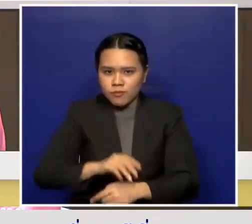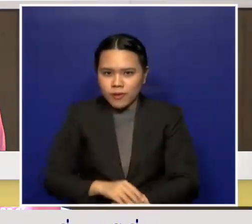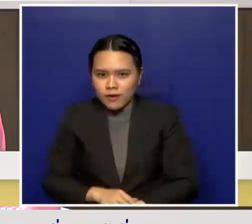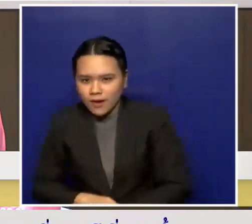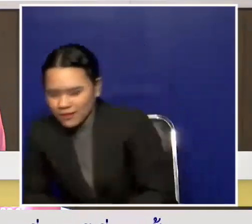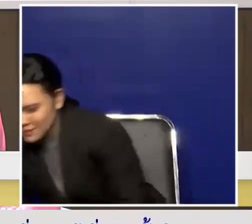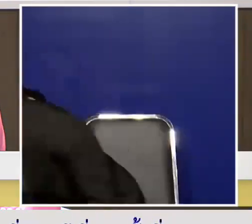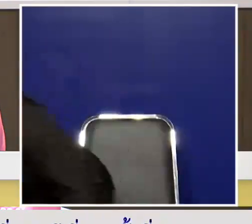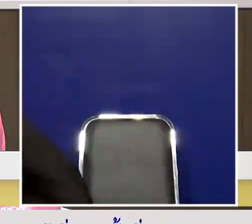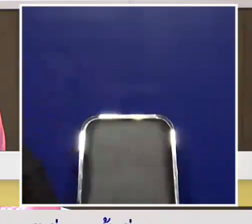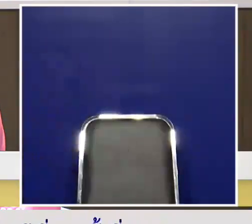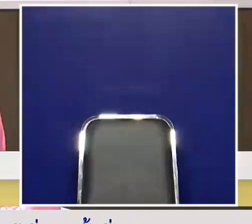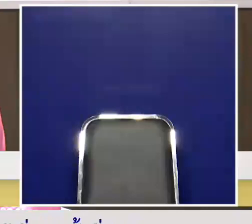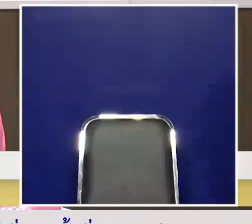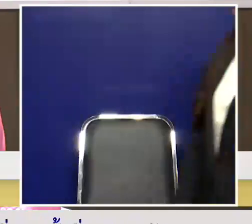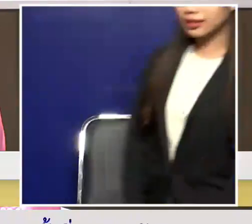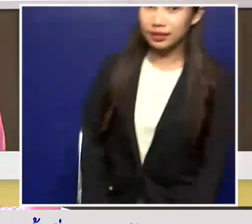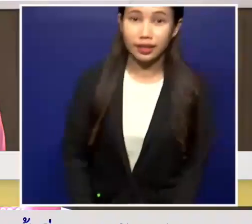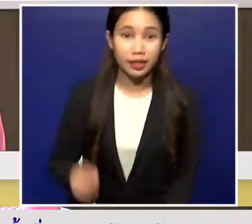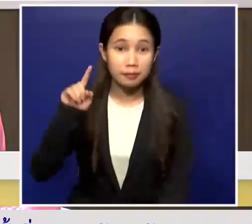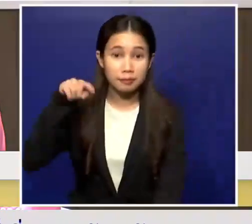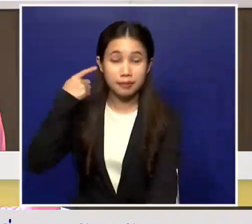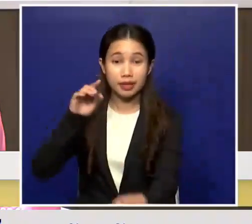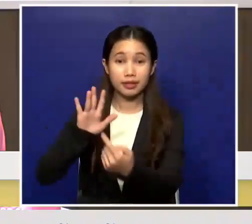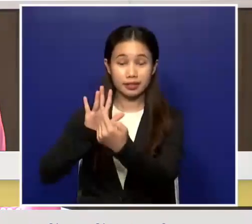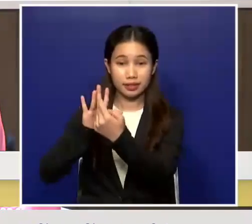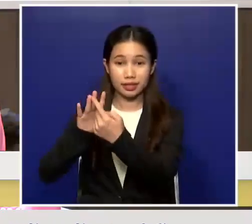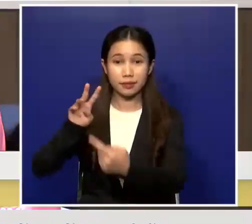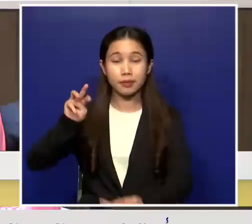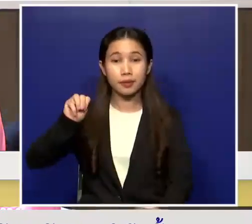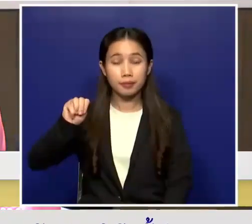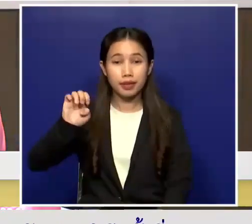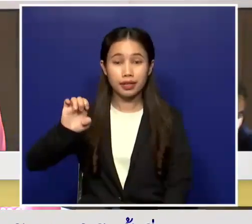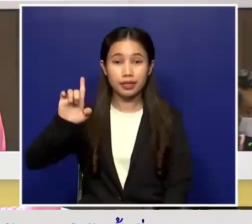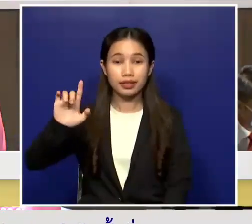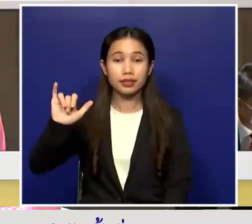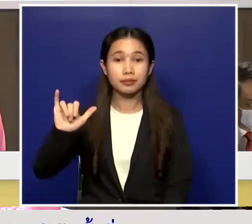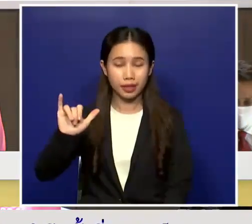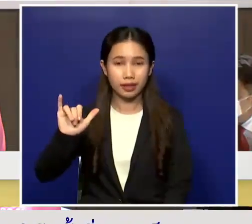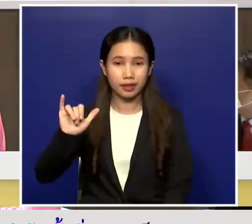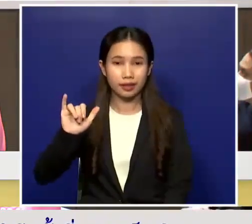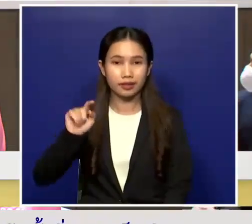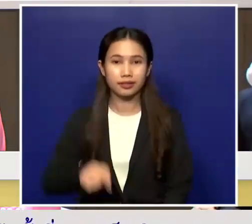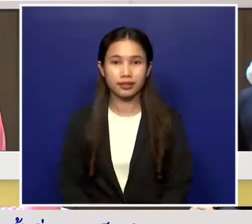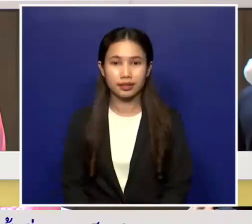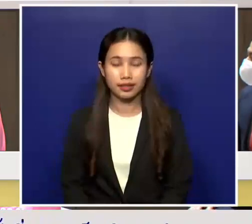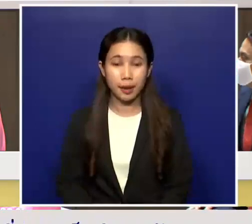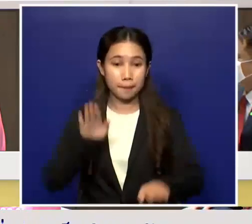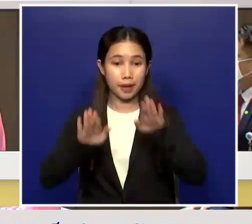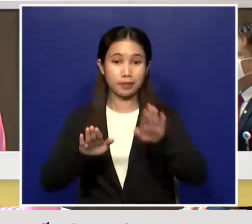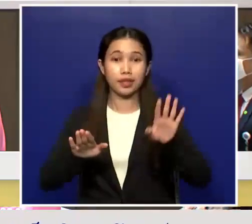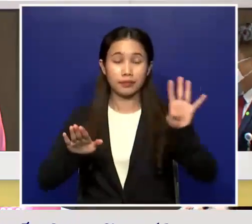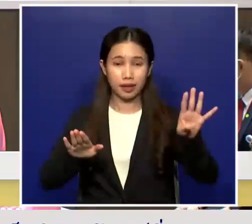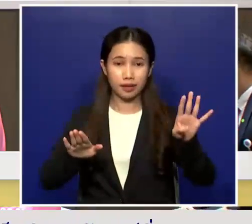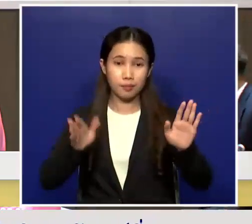อันนี้อะไรครับเมียครับสระเอมอมาสระเอยอยักษ์มอเอเมียคู่เทียบผัวเมียผัวเมีย